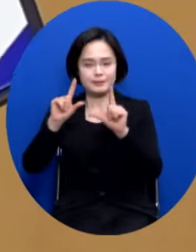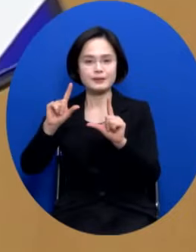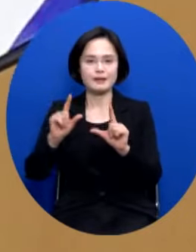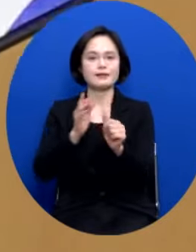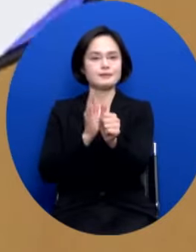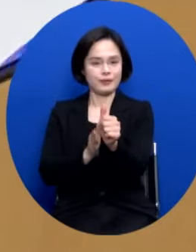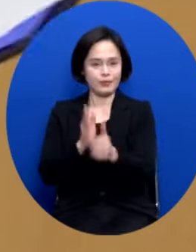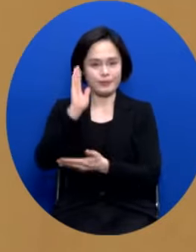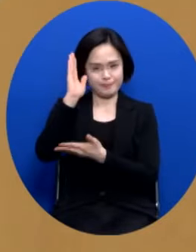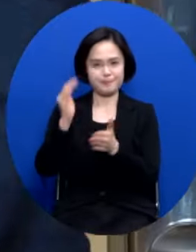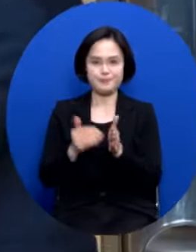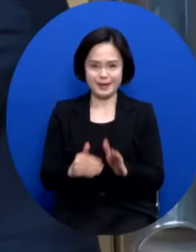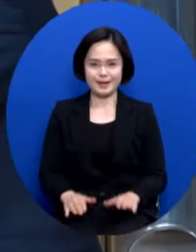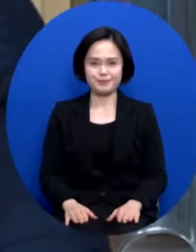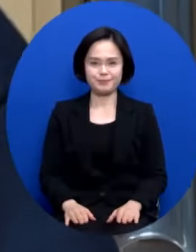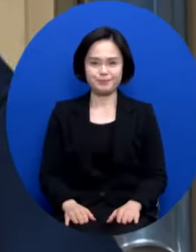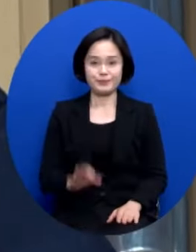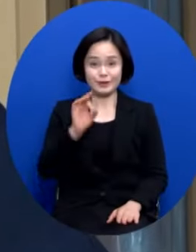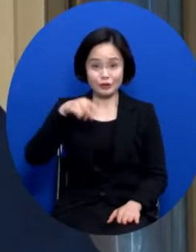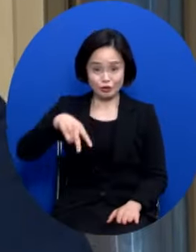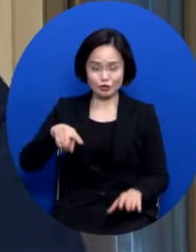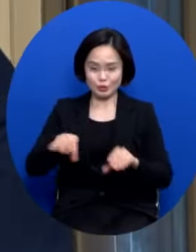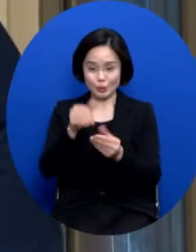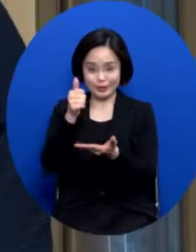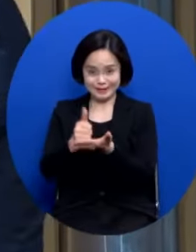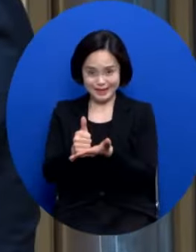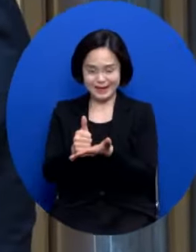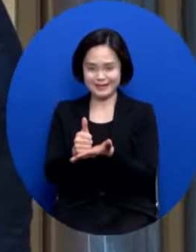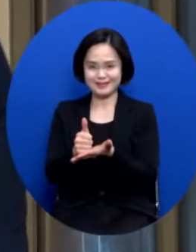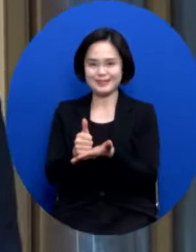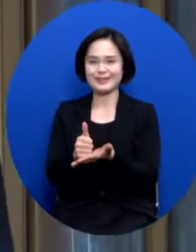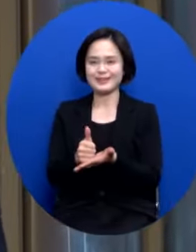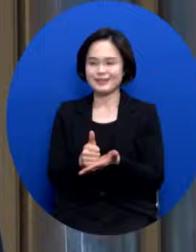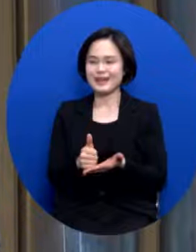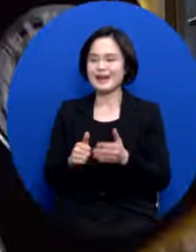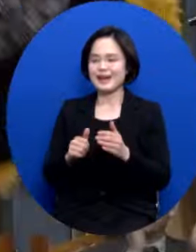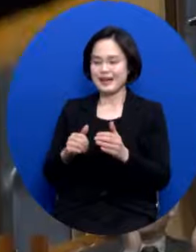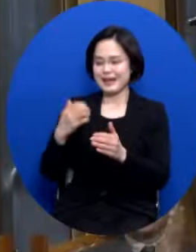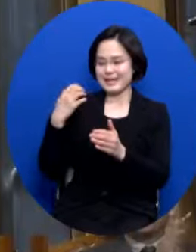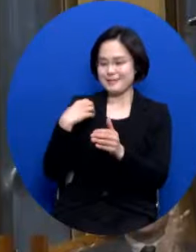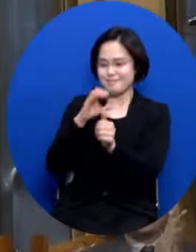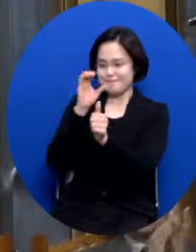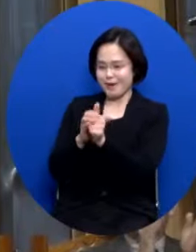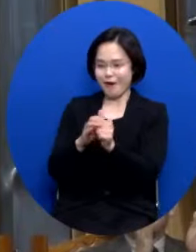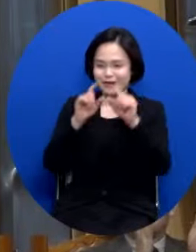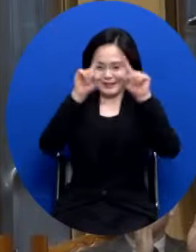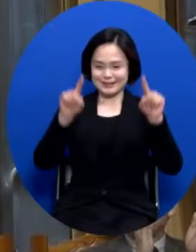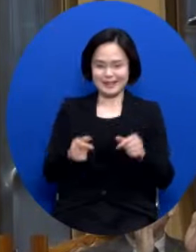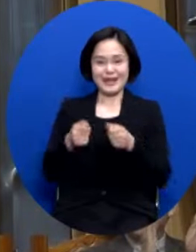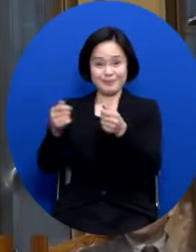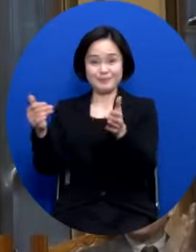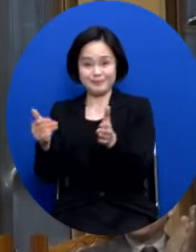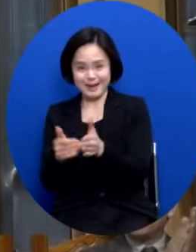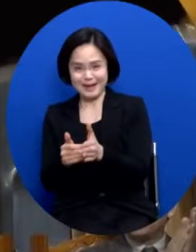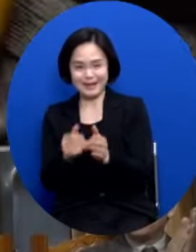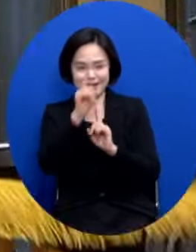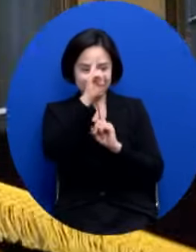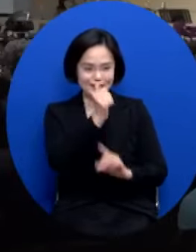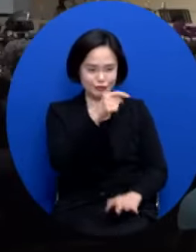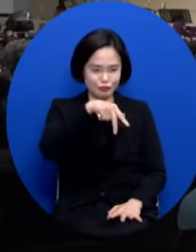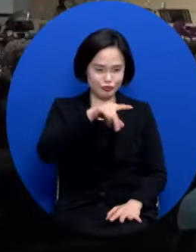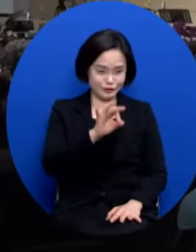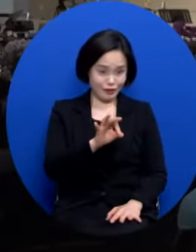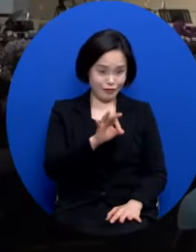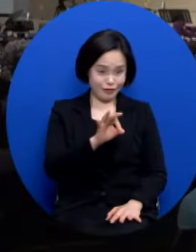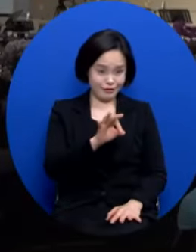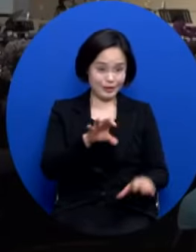취임식에서는 유경동 신임 총장에게 임명장을 수여하고 감신대 총장의 직무가 이후정 총장에서 유경동 총장으로